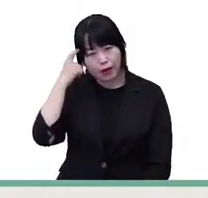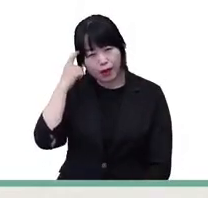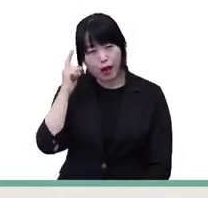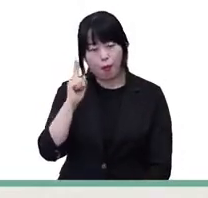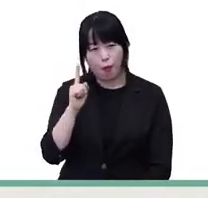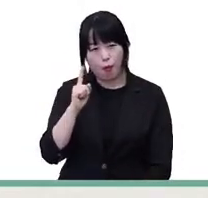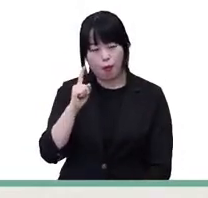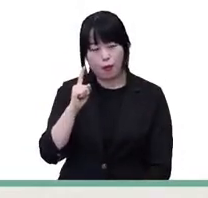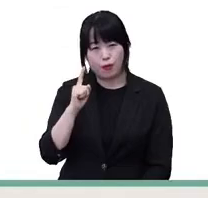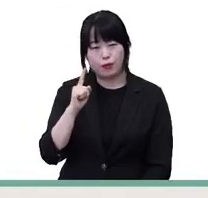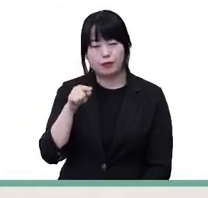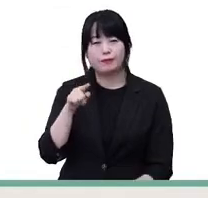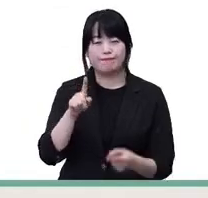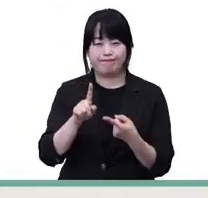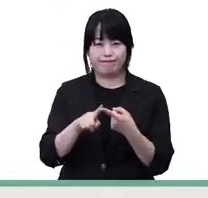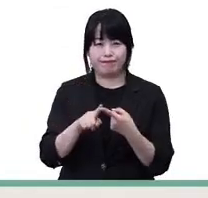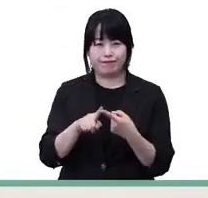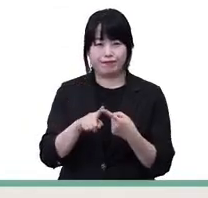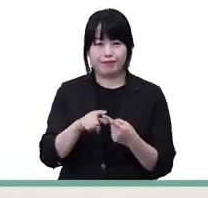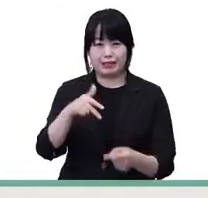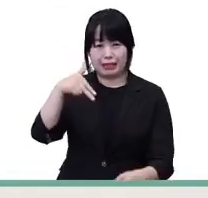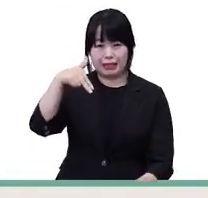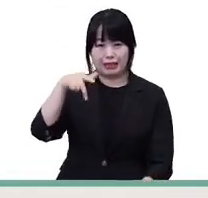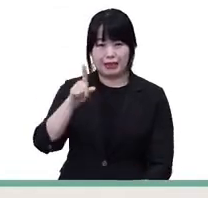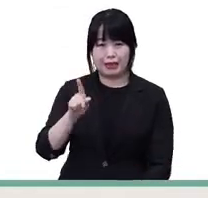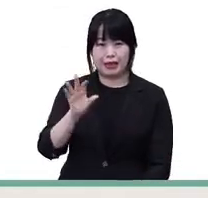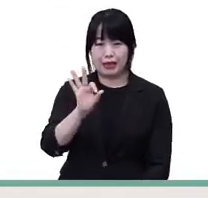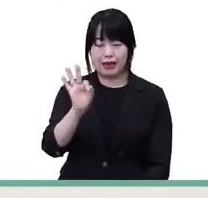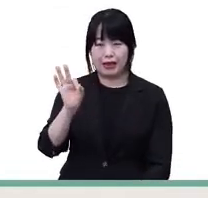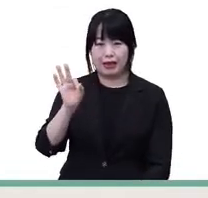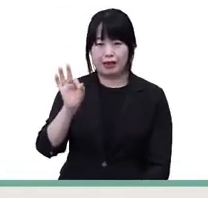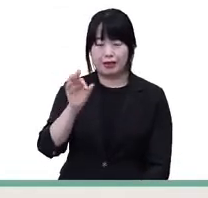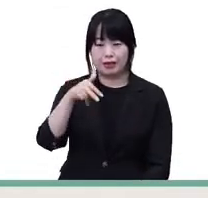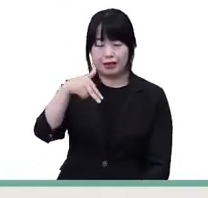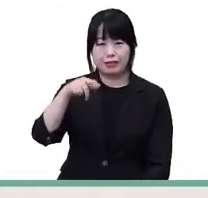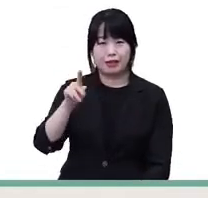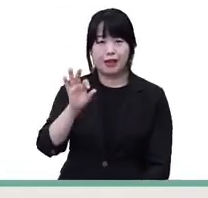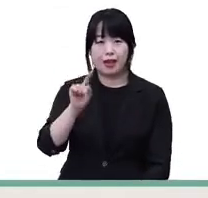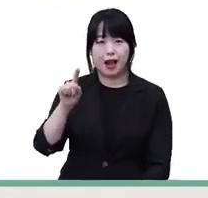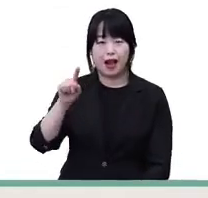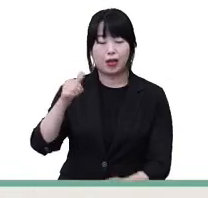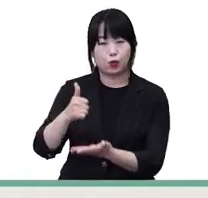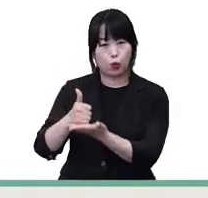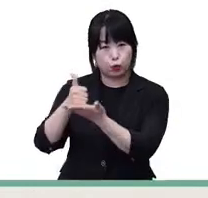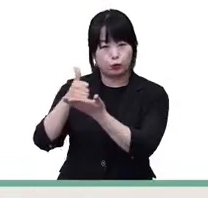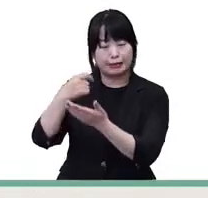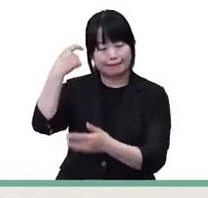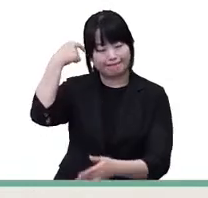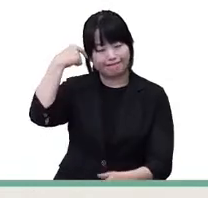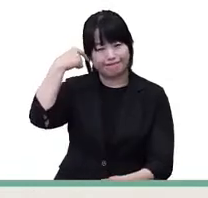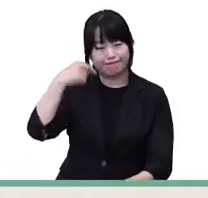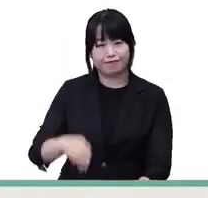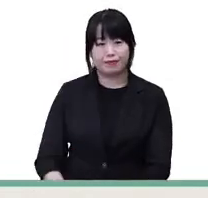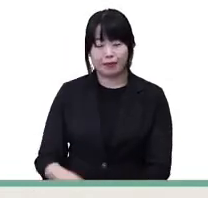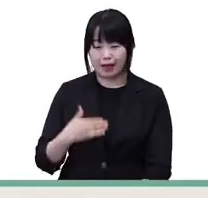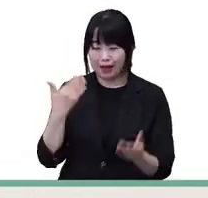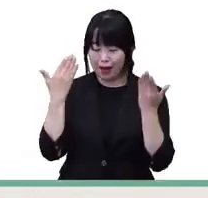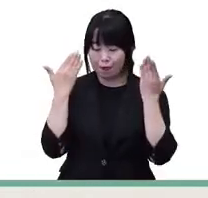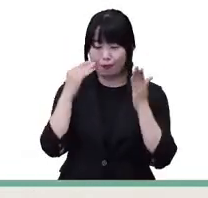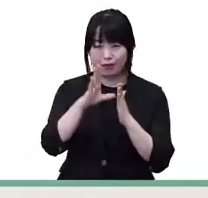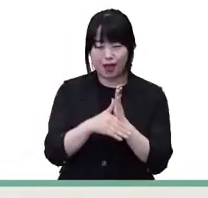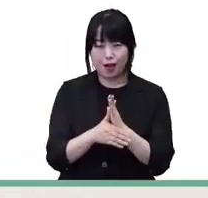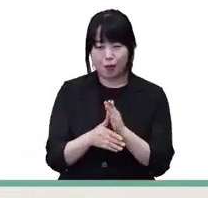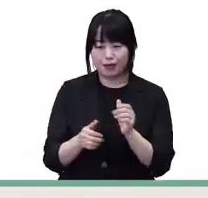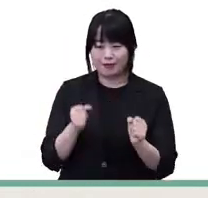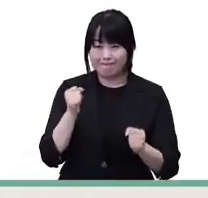이제 파악하는지 이거든요. 그래서 학년기에는 그냥 내가 뭐 나는 달리기를 잘해요 라든지 나는 이걸